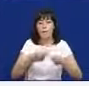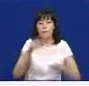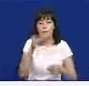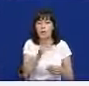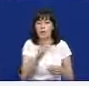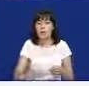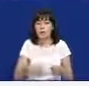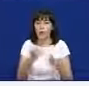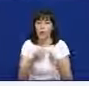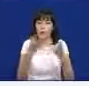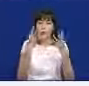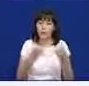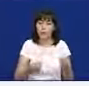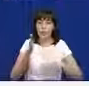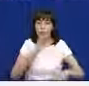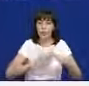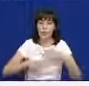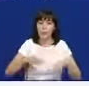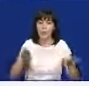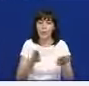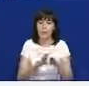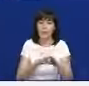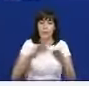жандардың атаулы күндері қуанышымен ортақ болудан